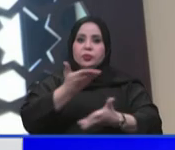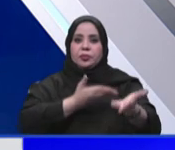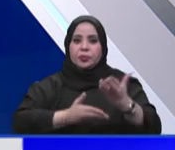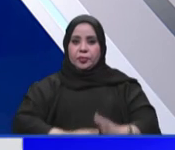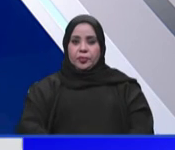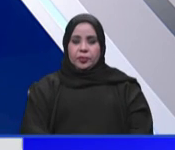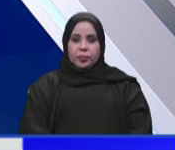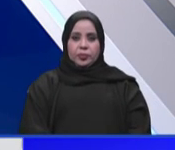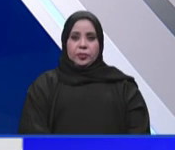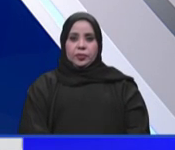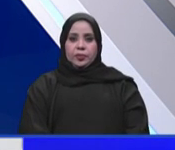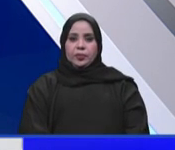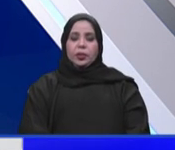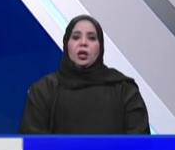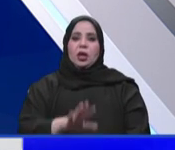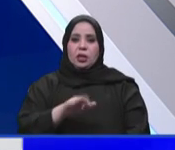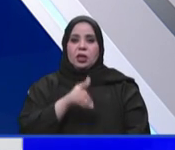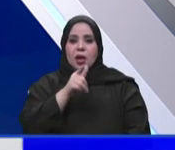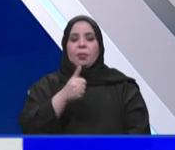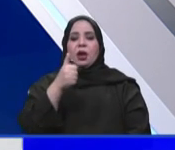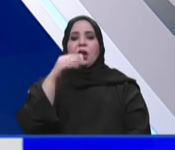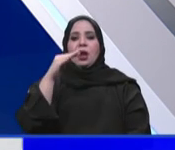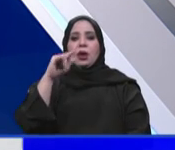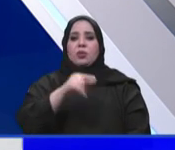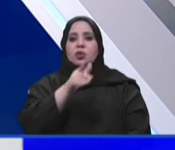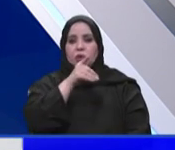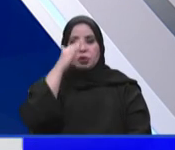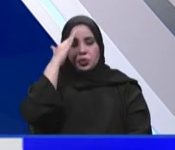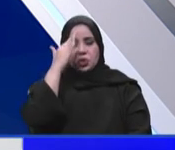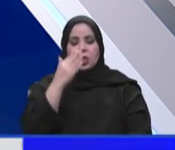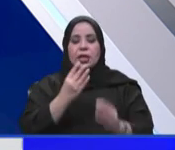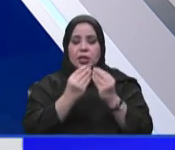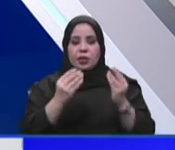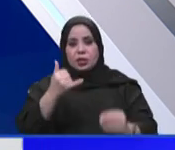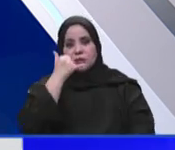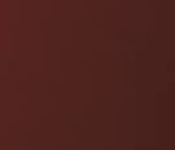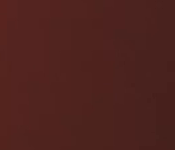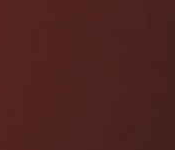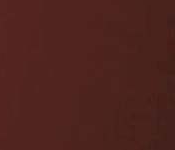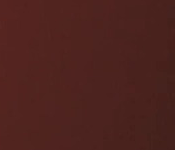نعم سيد أحمد صباح السلوم، عضو مجلس النواب، شكراً جزيلاً لك.